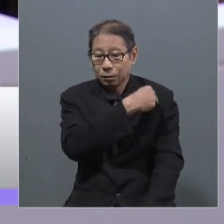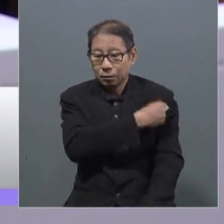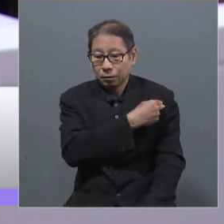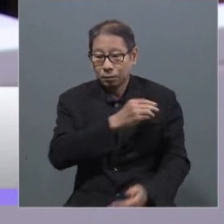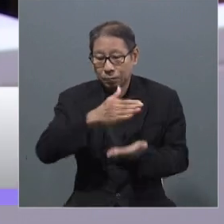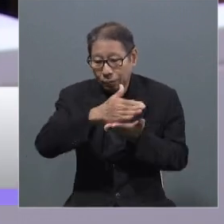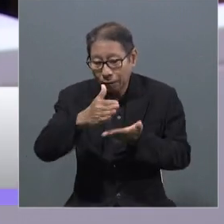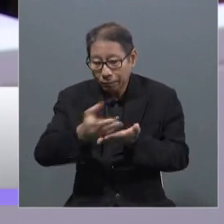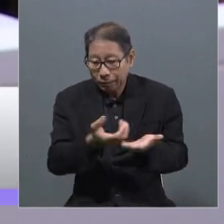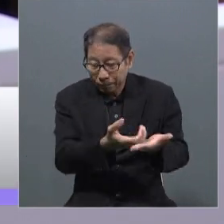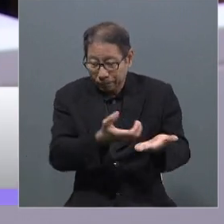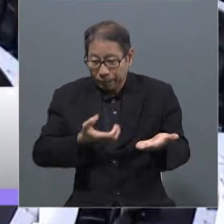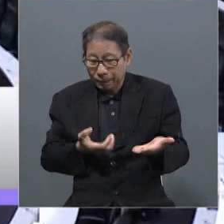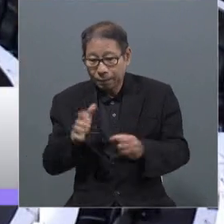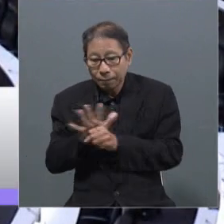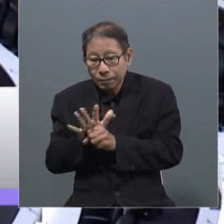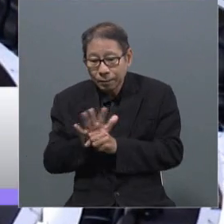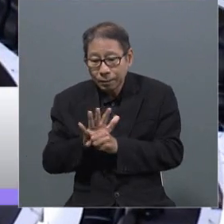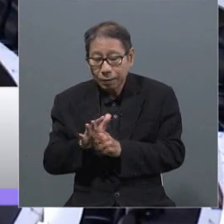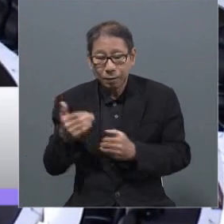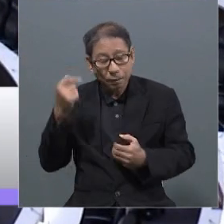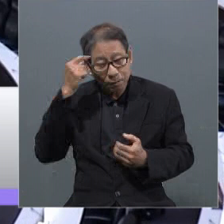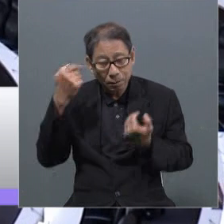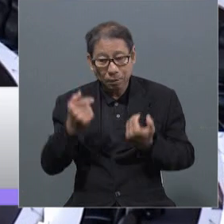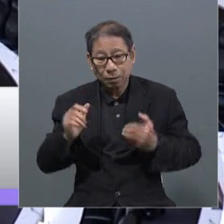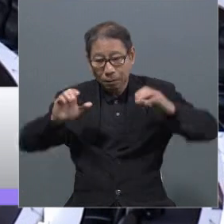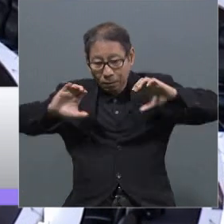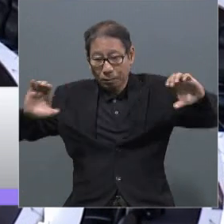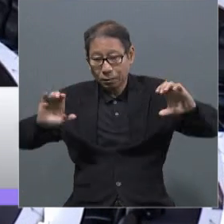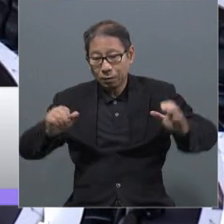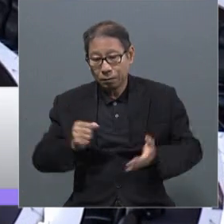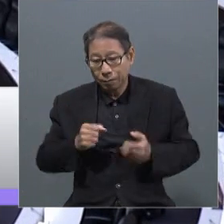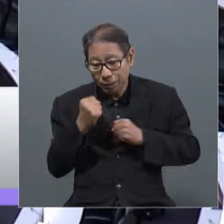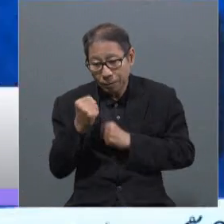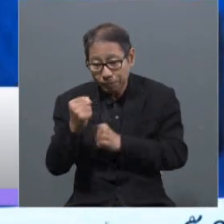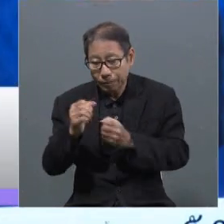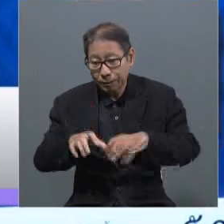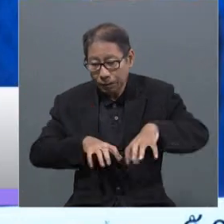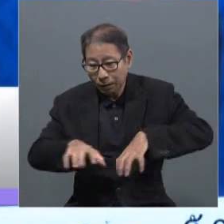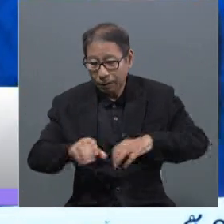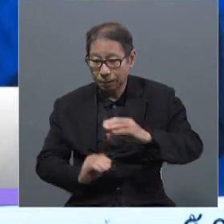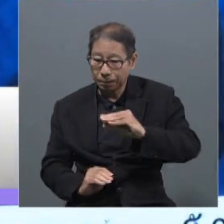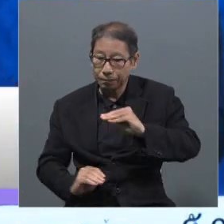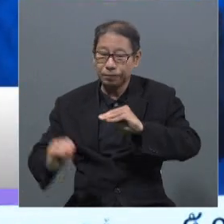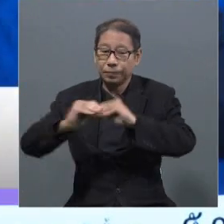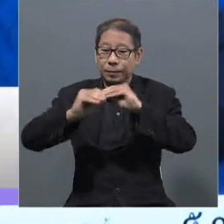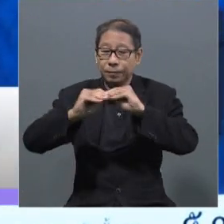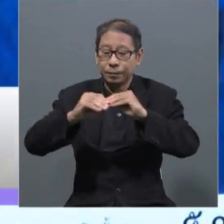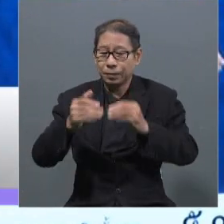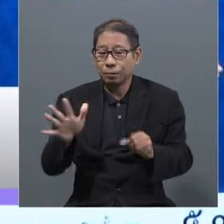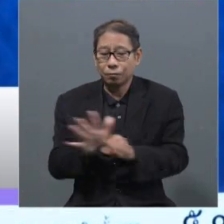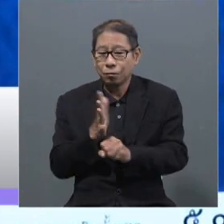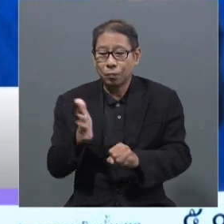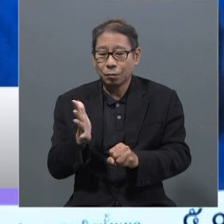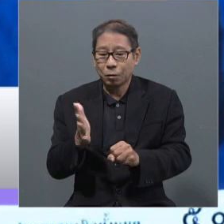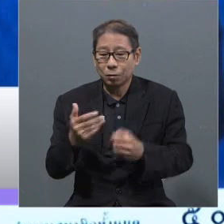รับจัดสรรมาจำกัดบอกว่ารัฐบาลก็พยายามจะผลักดันให้ทางกระทรวงได้งบประมาณเพิ่มมากขึ้นแต่มันก็ยังคงไม่เพียงพอ